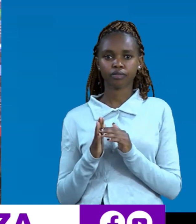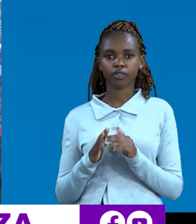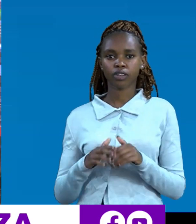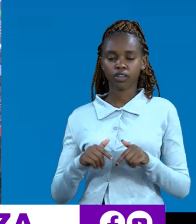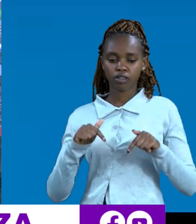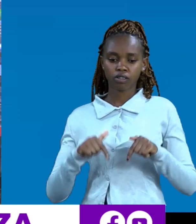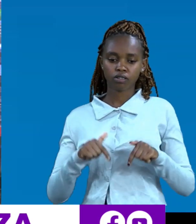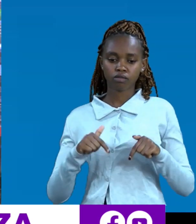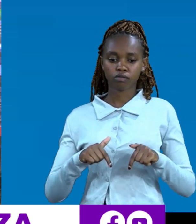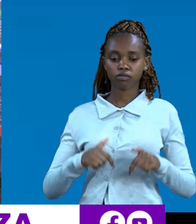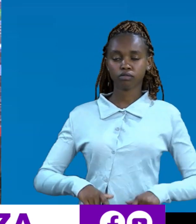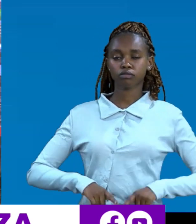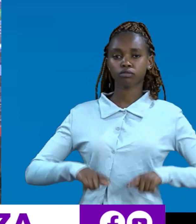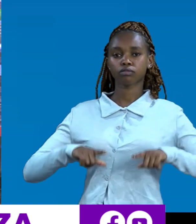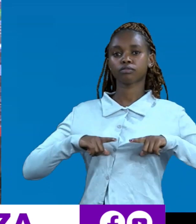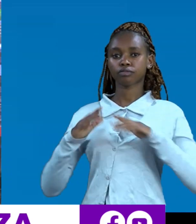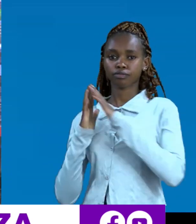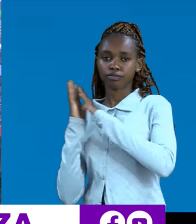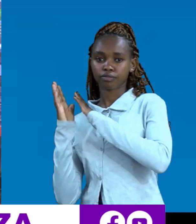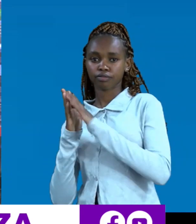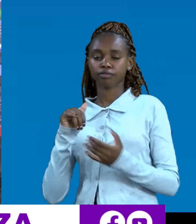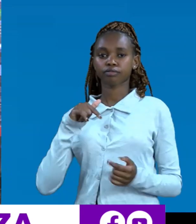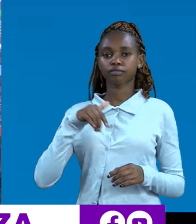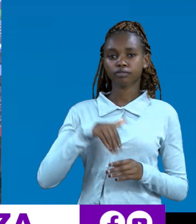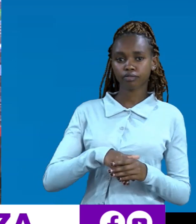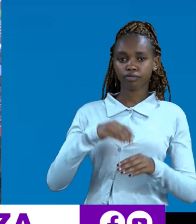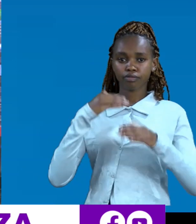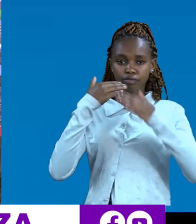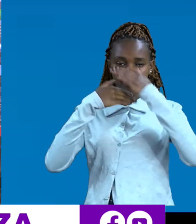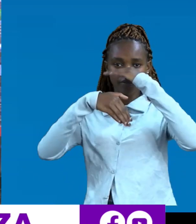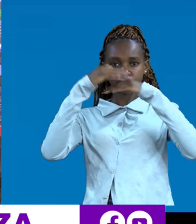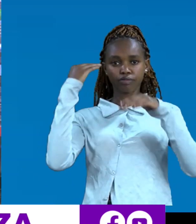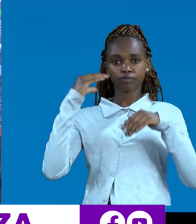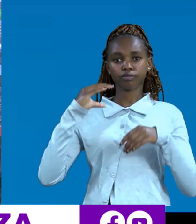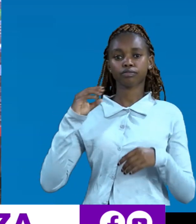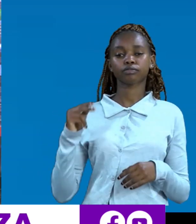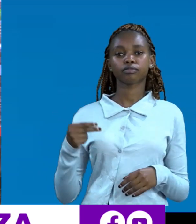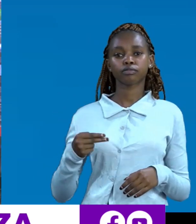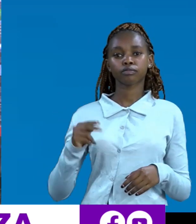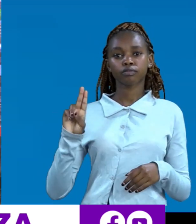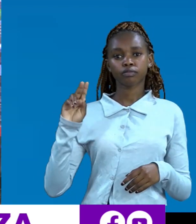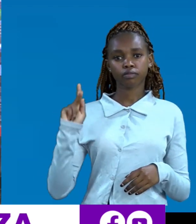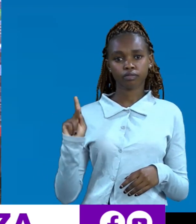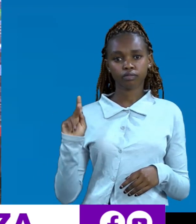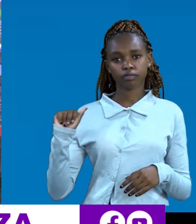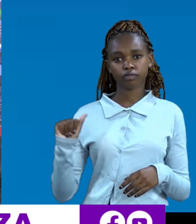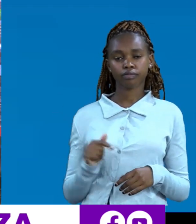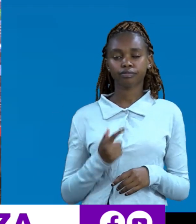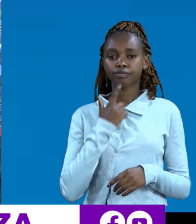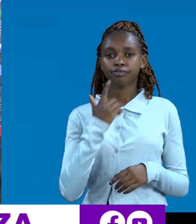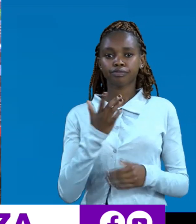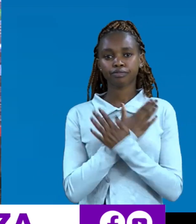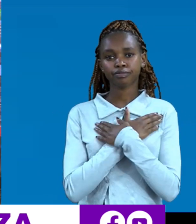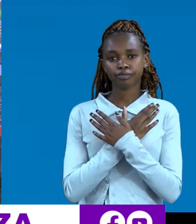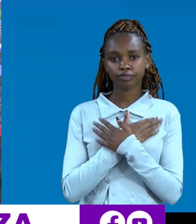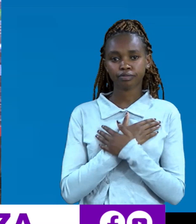na gani ya Uhai Festival. Uhai Festival. Hapo Chuka University. Bana. Mm-hmm. Yes. Mtuwake by the way. Mm, tell a friend to tell a friend. Uh-huh.